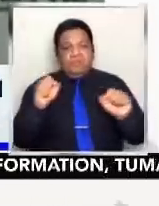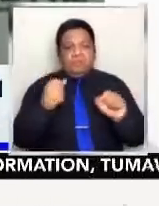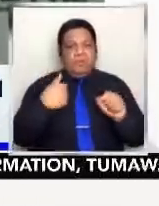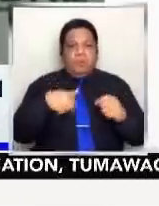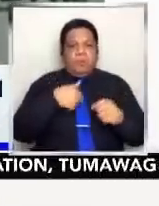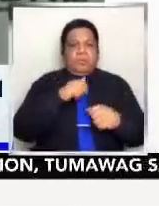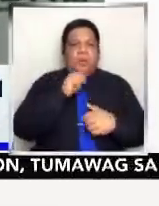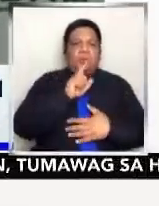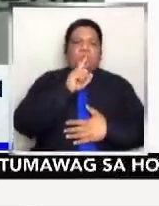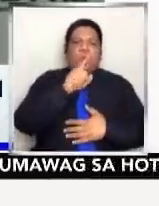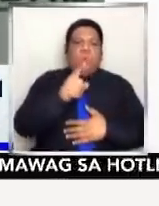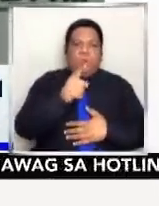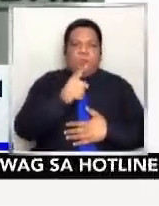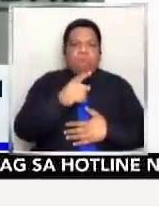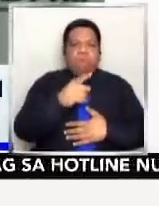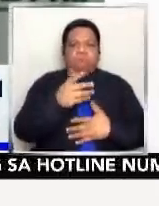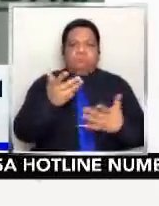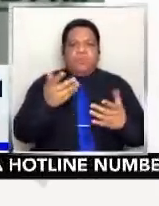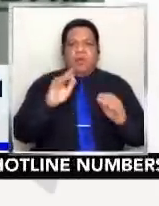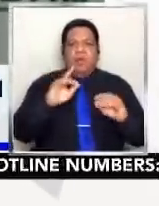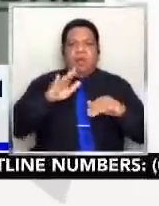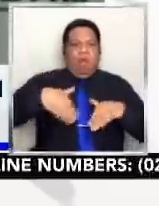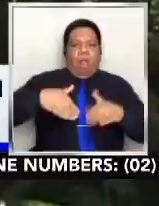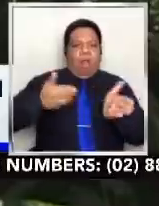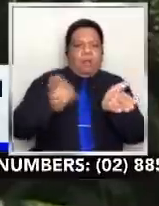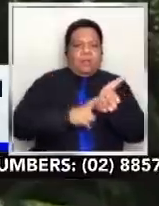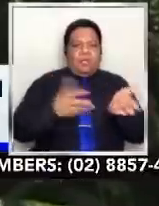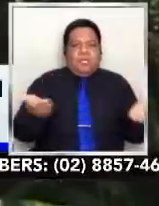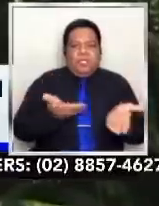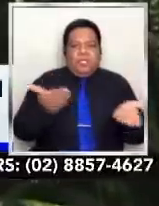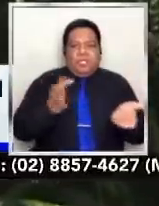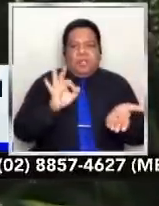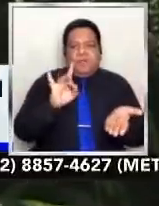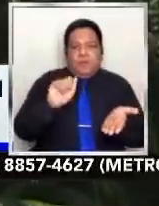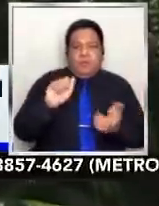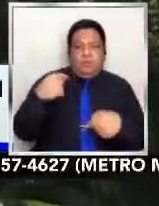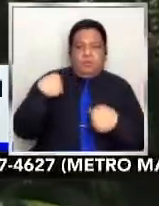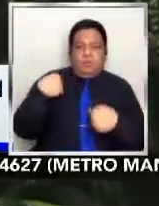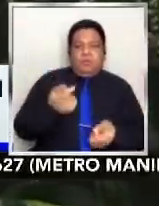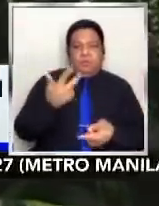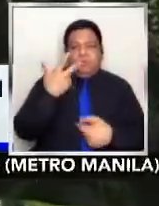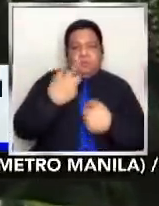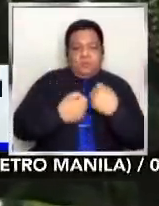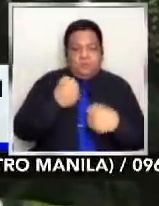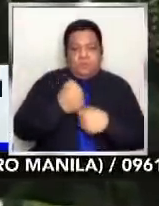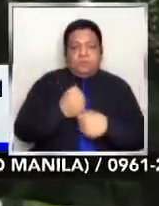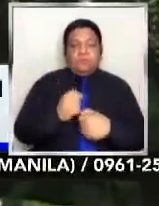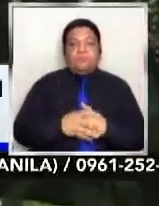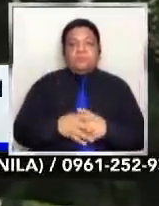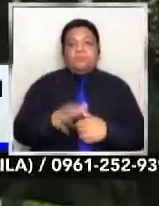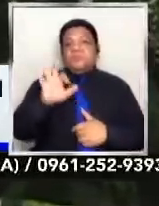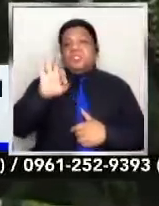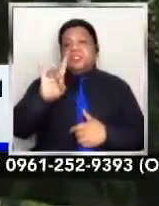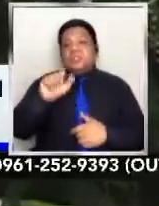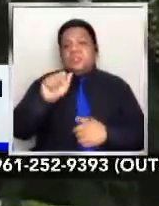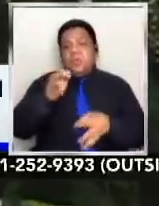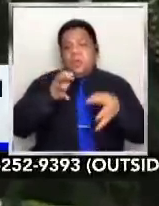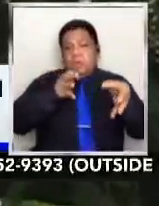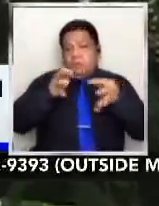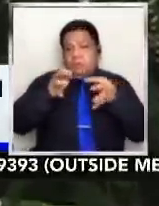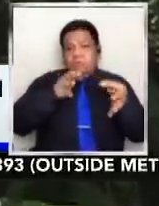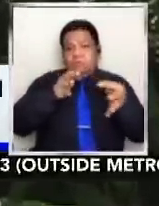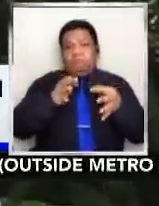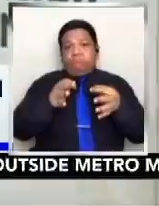lang nagre-rehistro dito sa Pilipinas for the past 3 years. Nilinaw ng FDA na hindi labag sa batas ang pagre-reseta